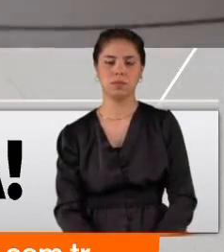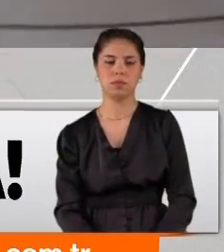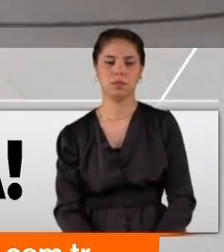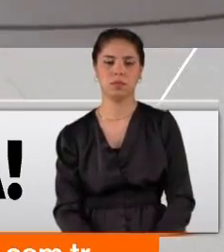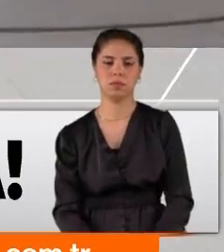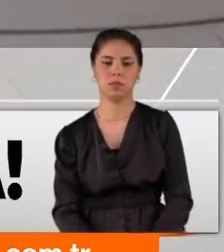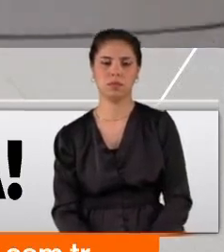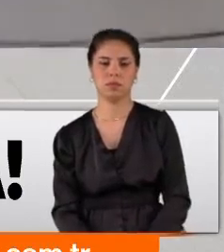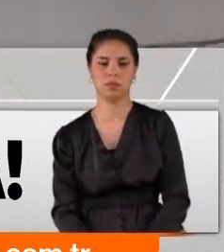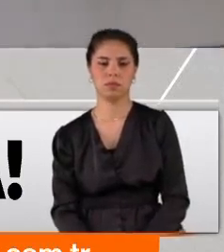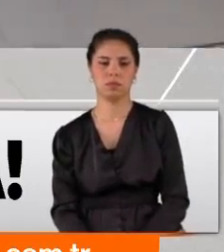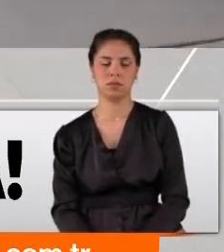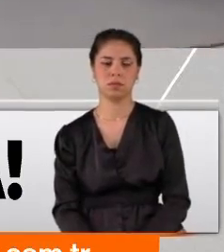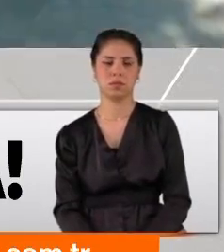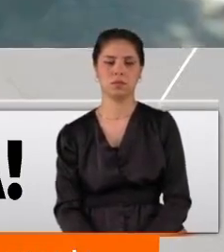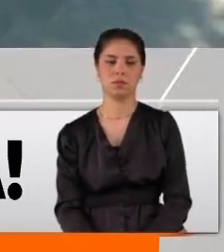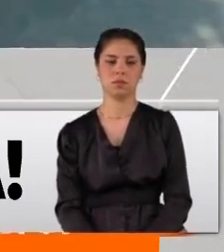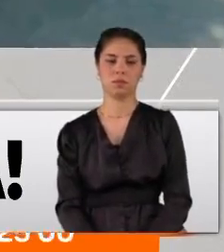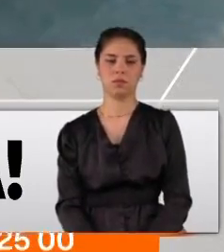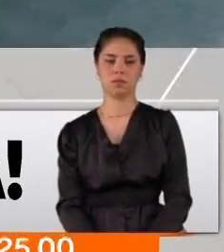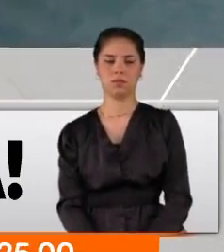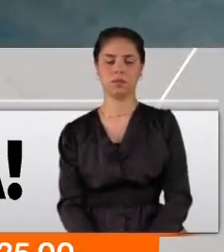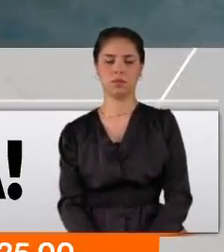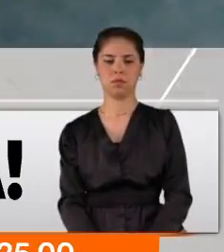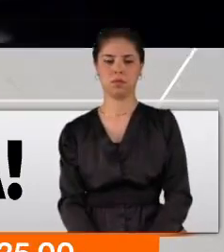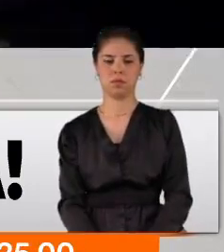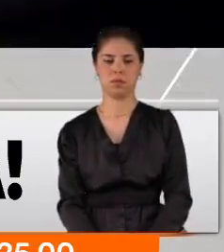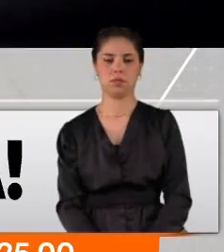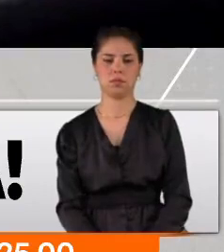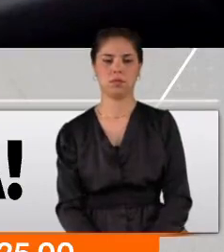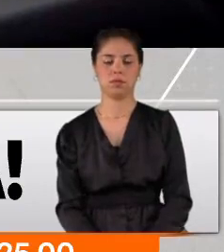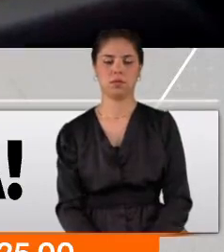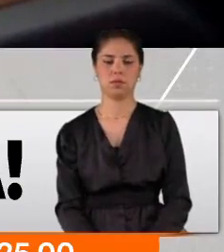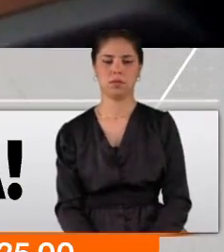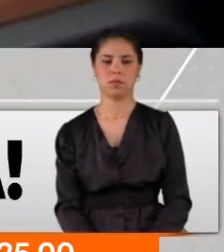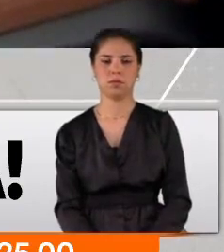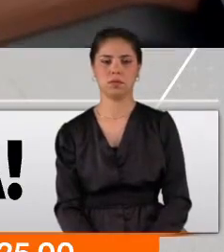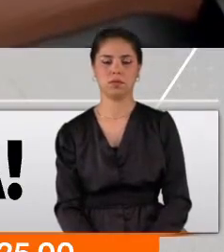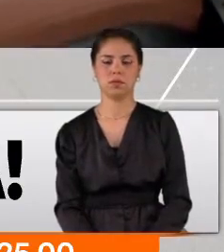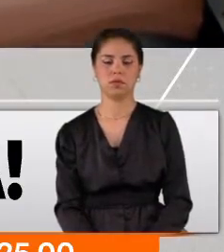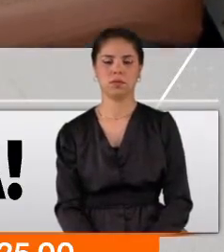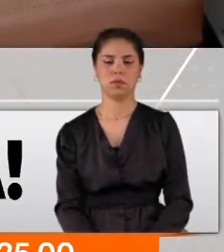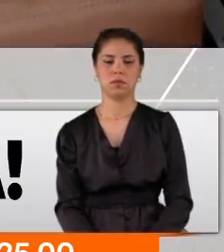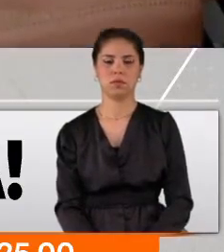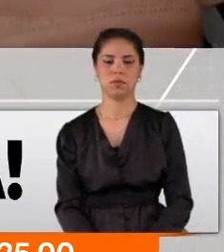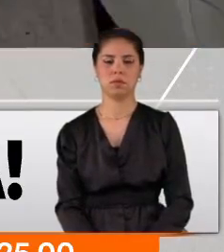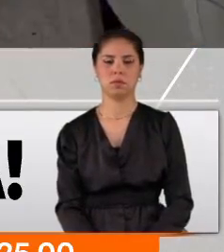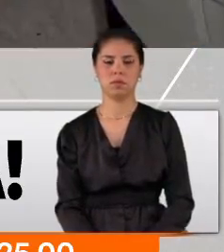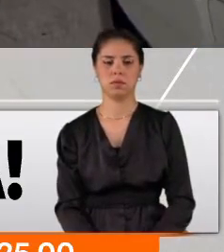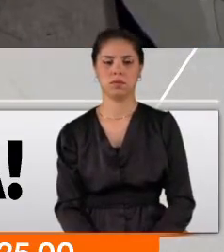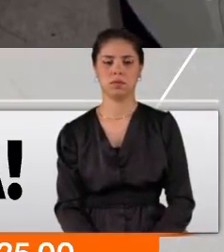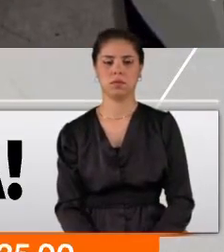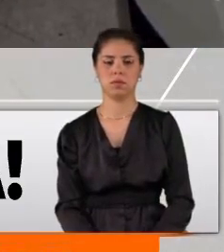Şimdi sıfır diyorsunuz. 6050 diye aradık. Ya yok beyefendi, yani burada zaten yani şahıs olarak